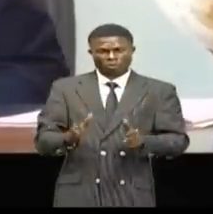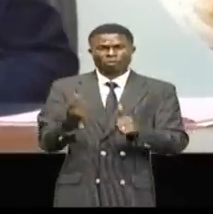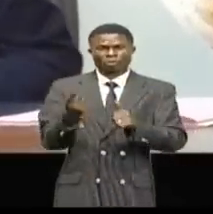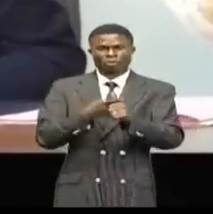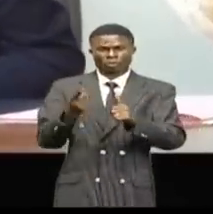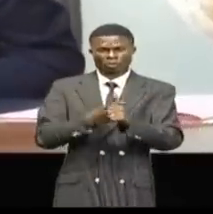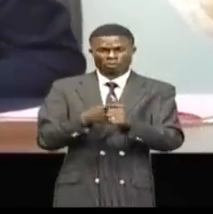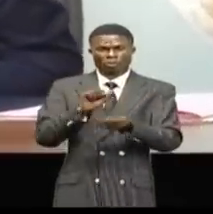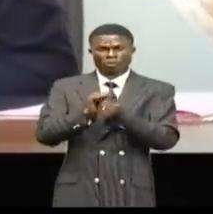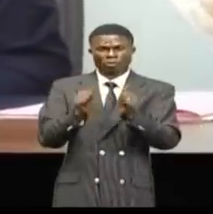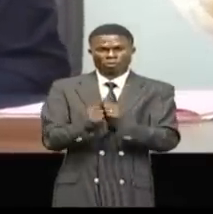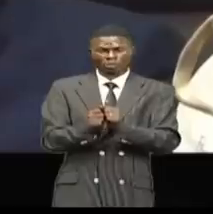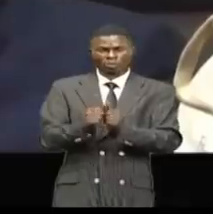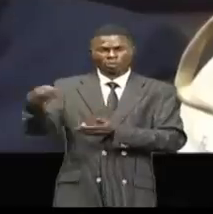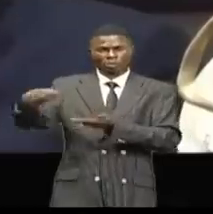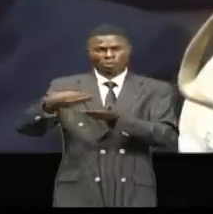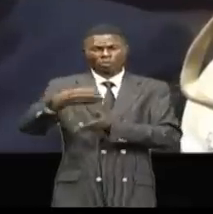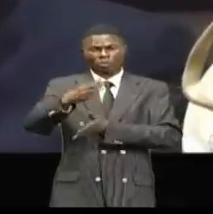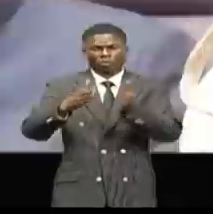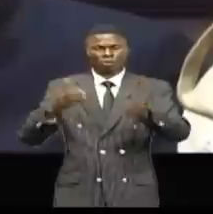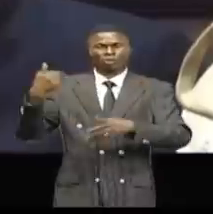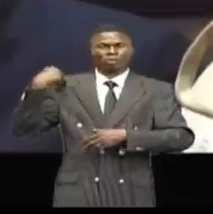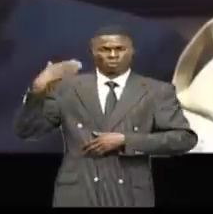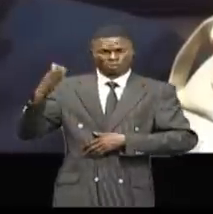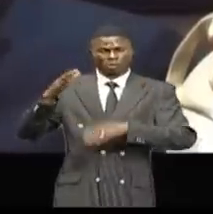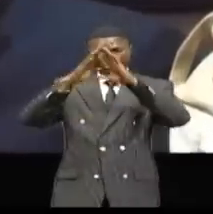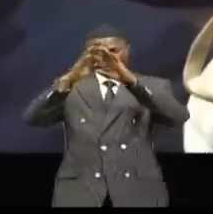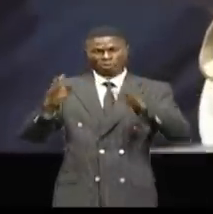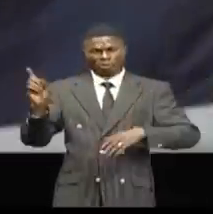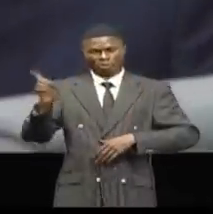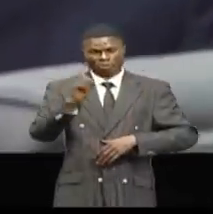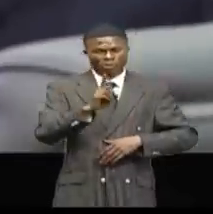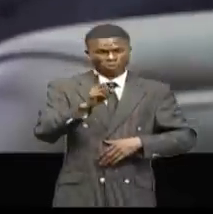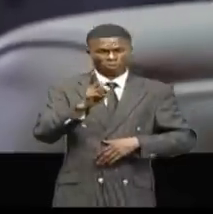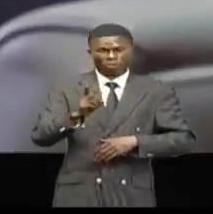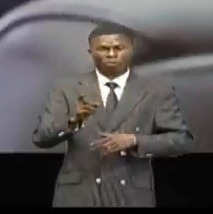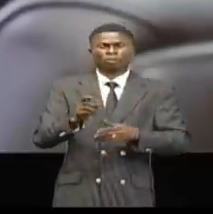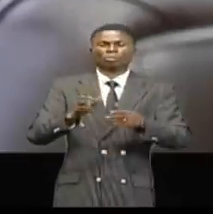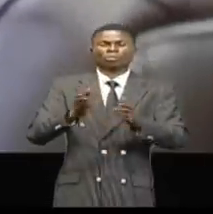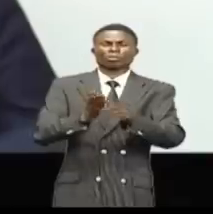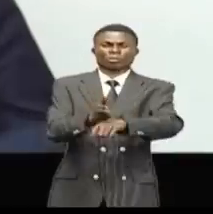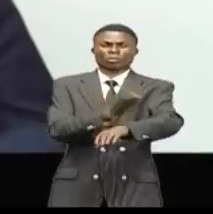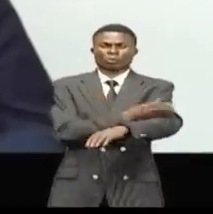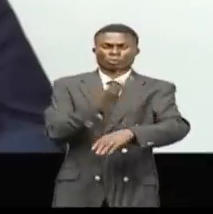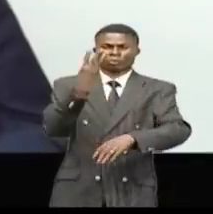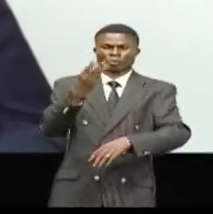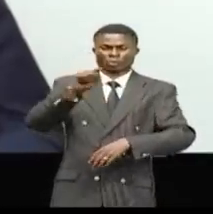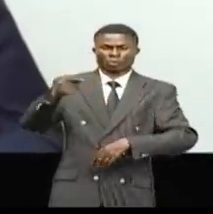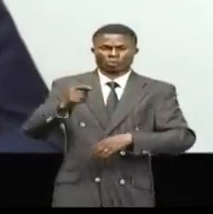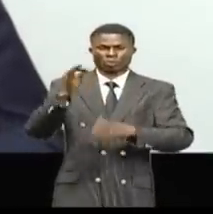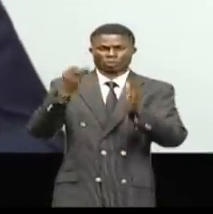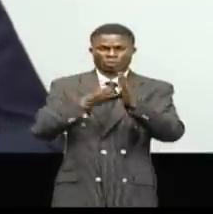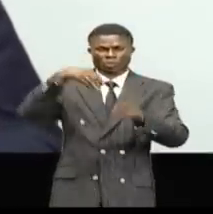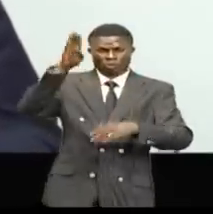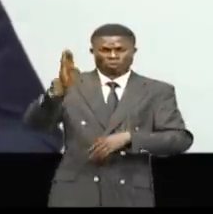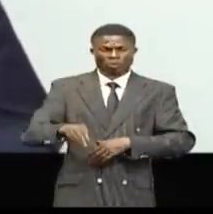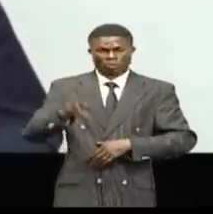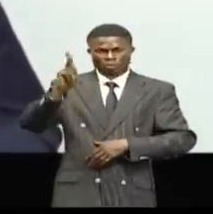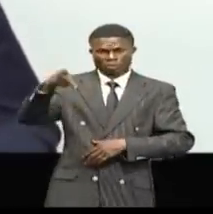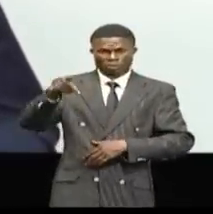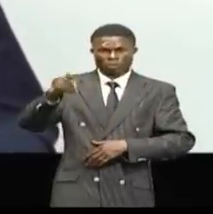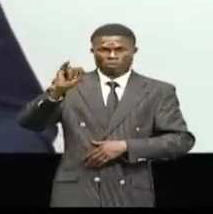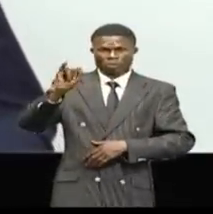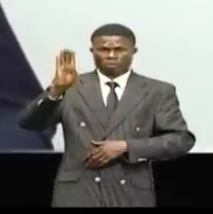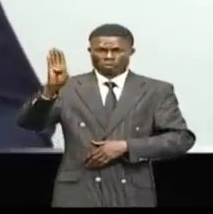particulièrement dans les domaines de la mobilisation des recettes domestiques, avec une super performance de 3,7% du PIB. Il a